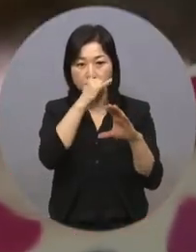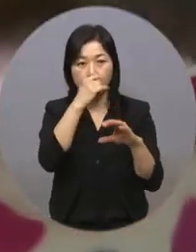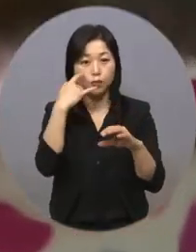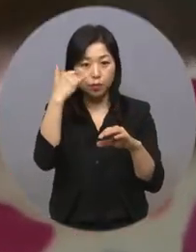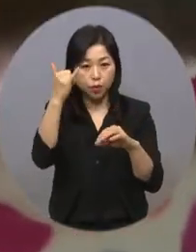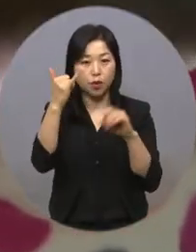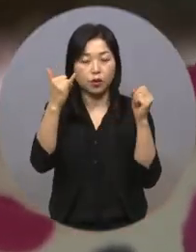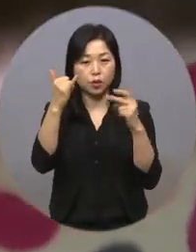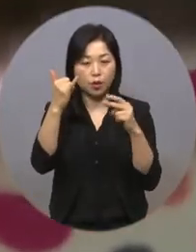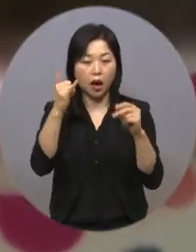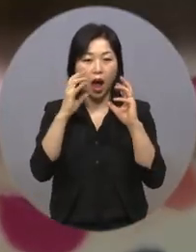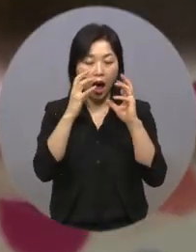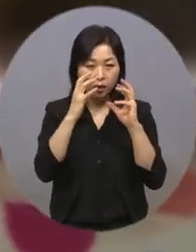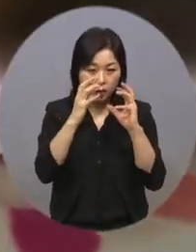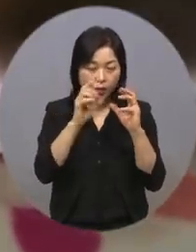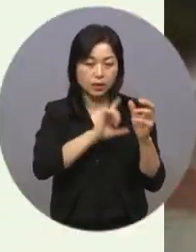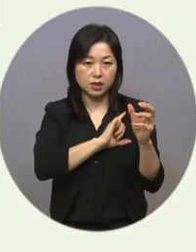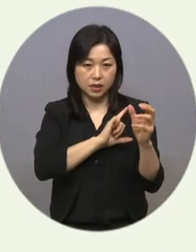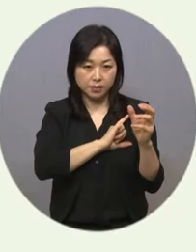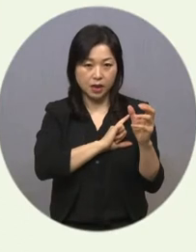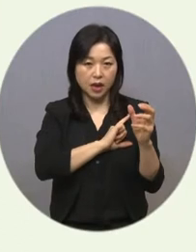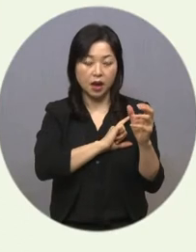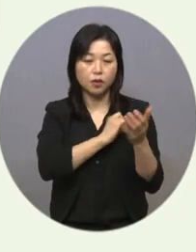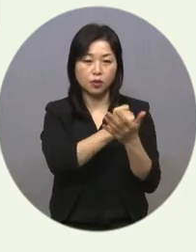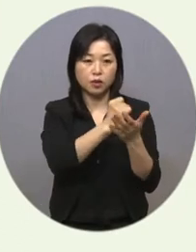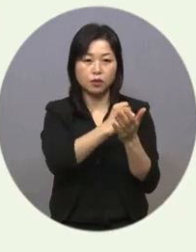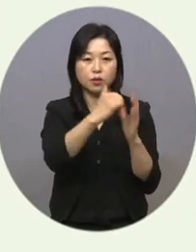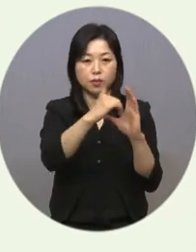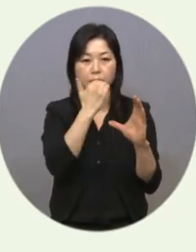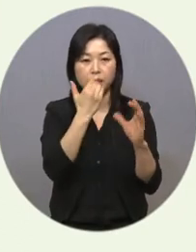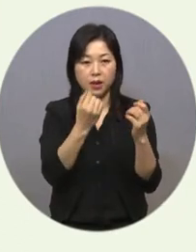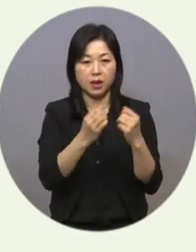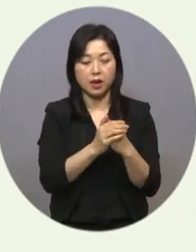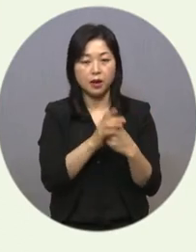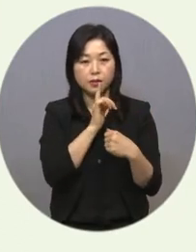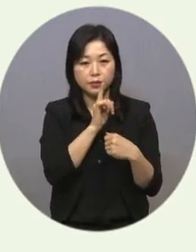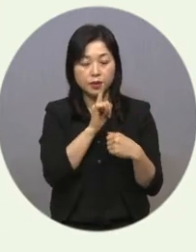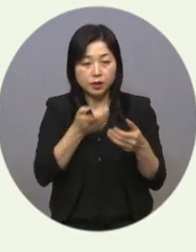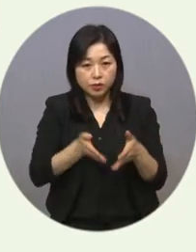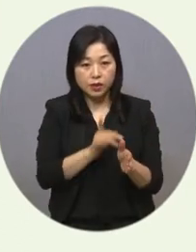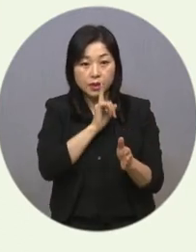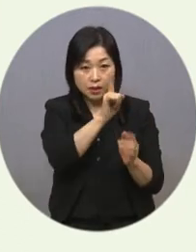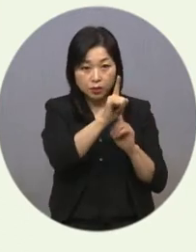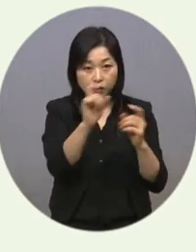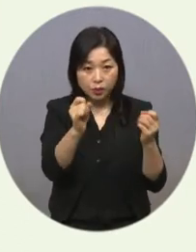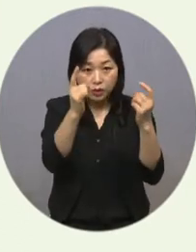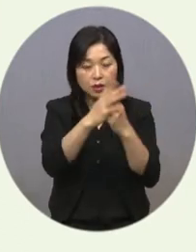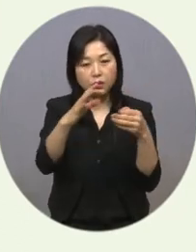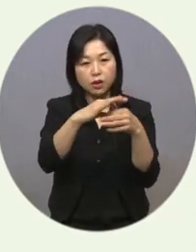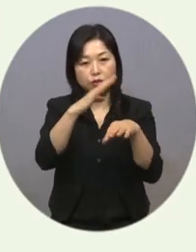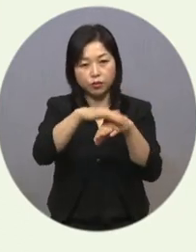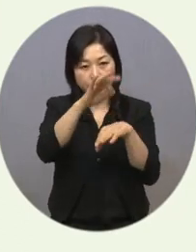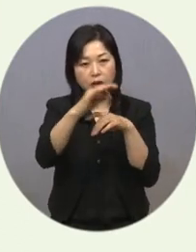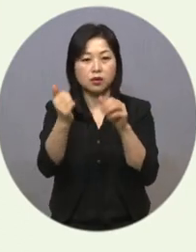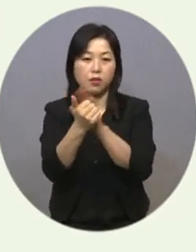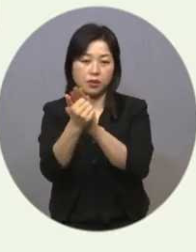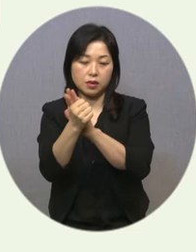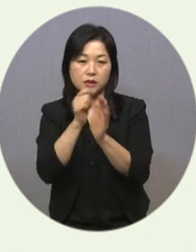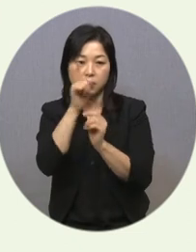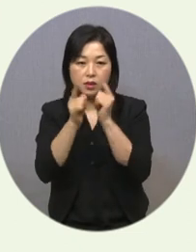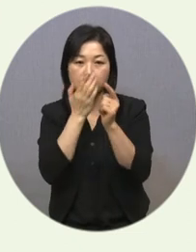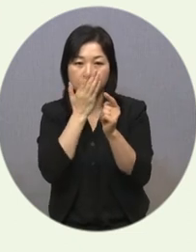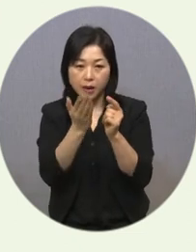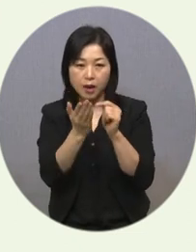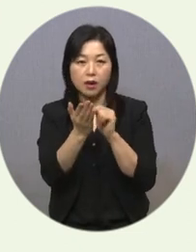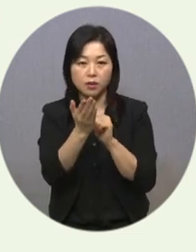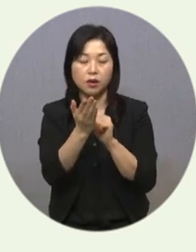계좌로 도 지급받을 수 있습니다 출생신고 와 동시에 일괄적으로 관련 수단과 서비스를 신청할 수 있도록